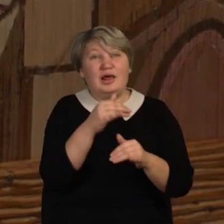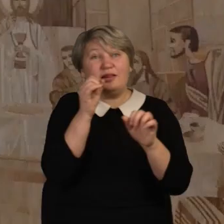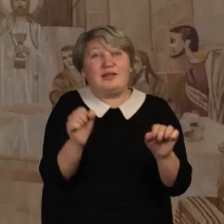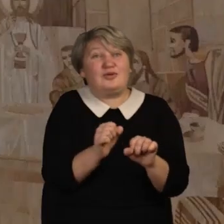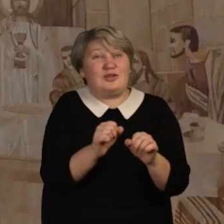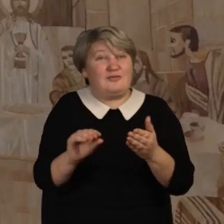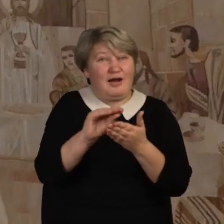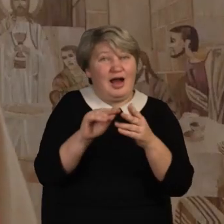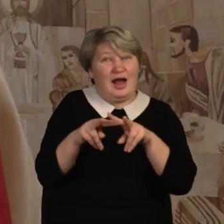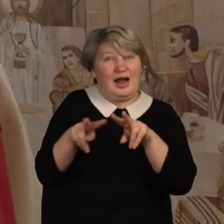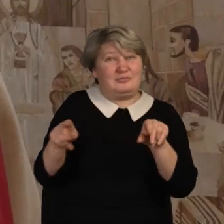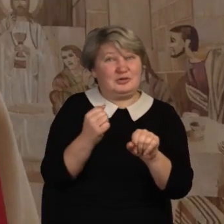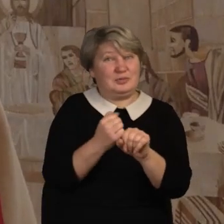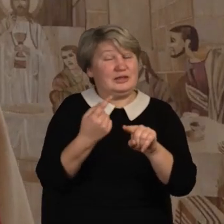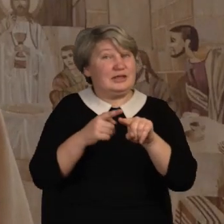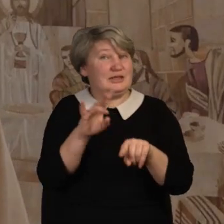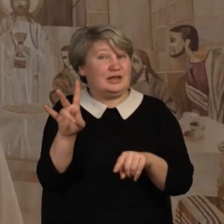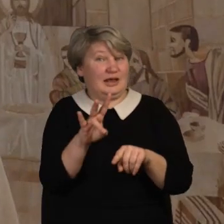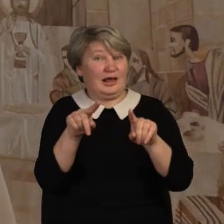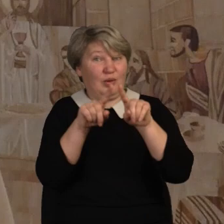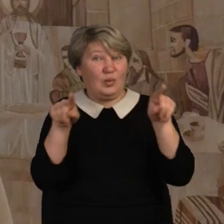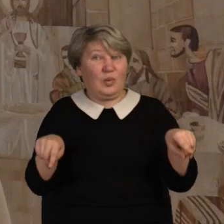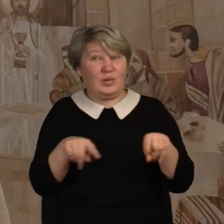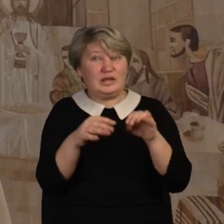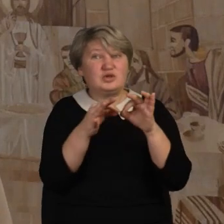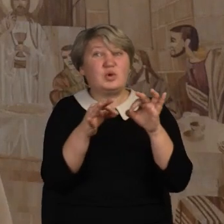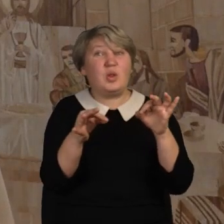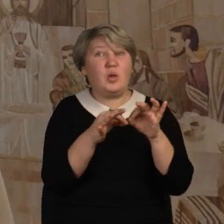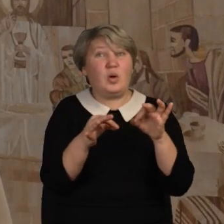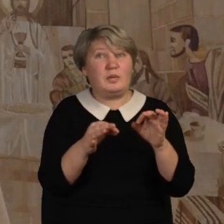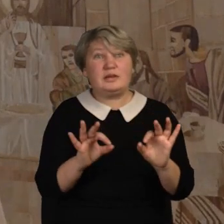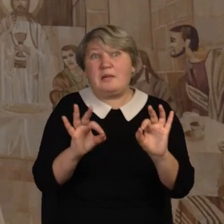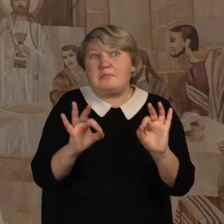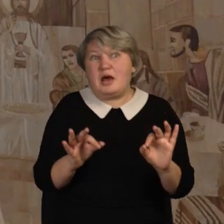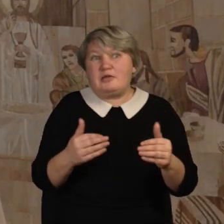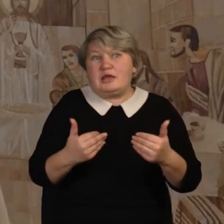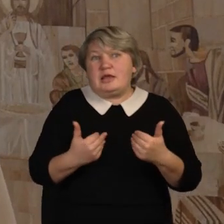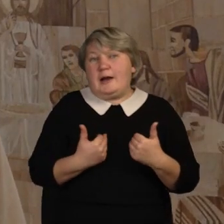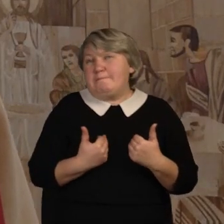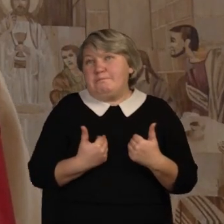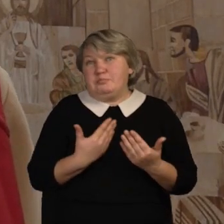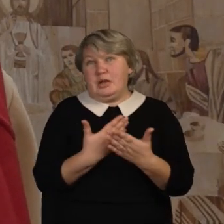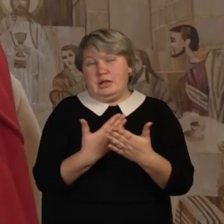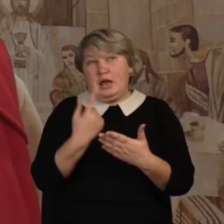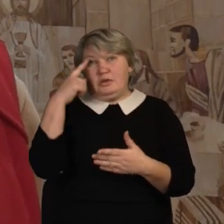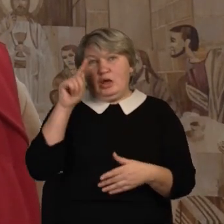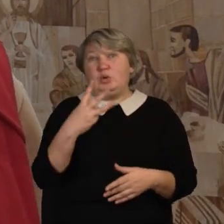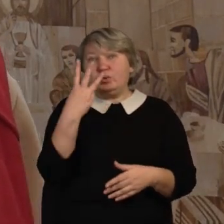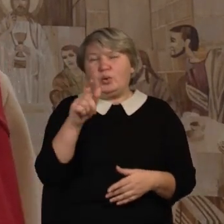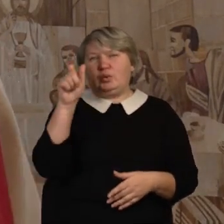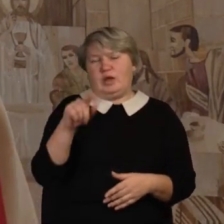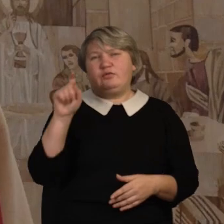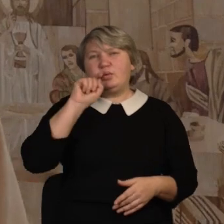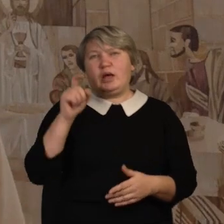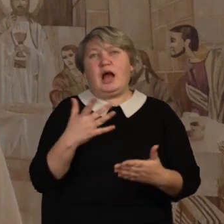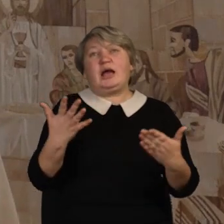повторити. Ці ікони із соломки – це, направду, я принаймні знаю трьох людей в Україні, котрі